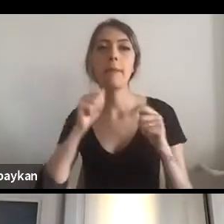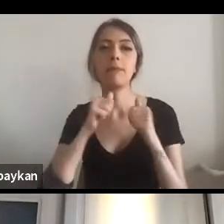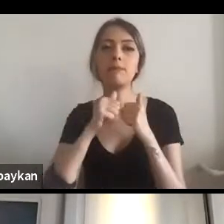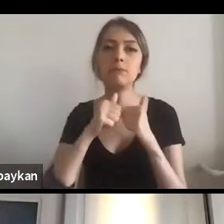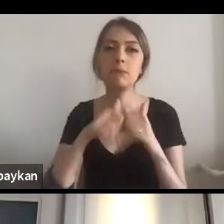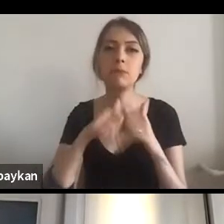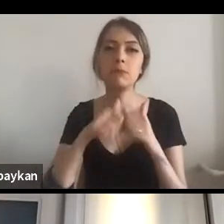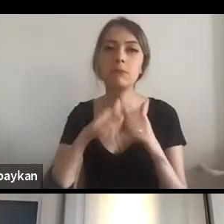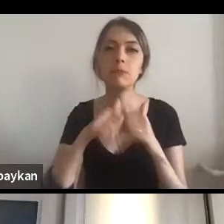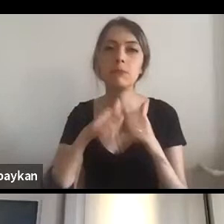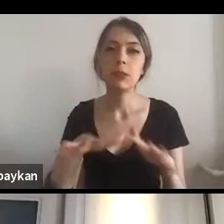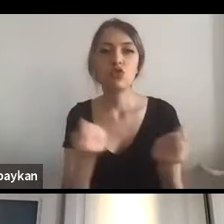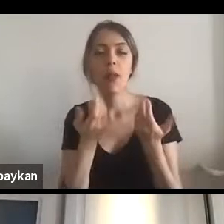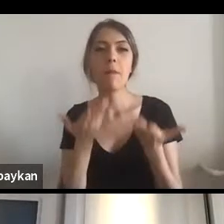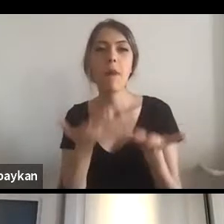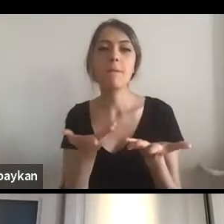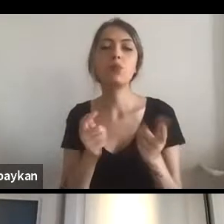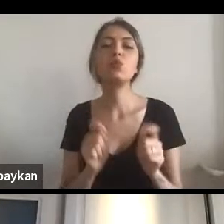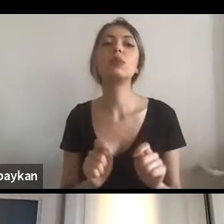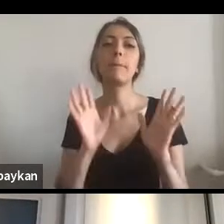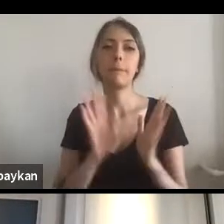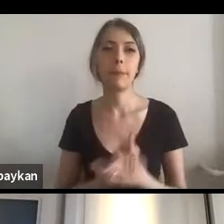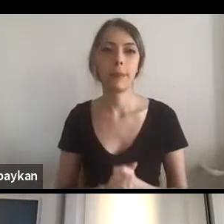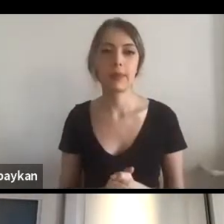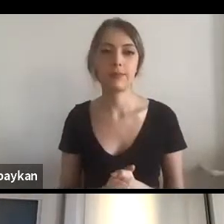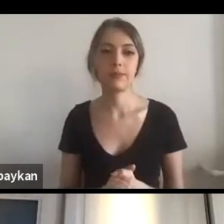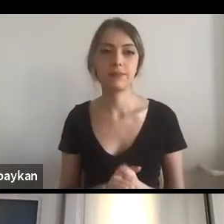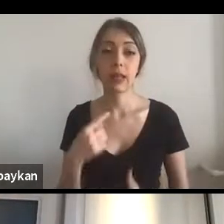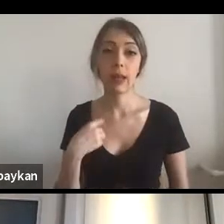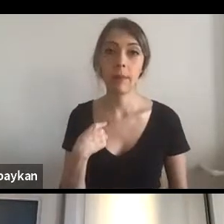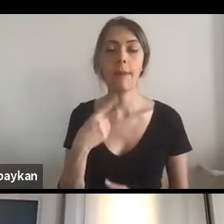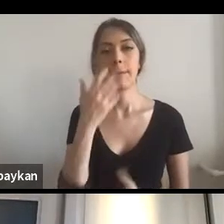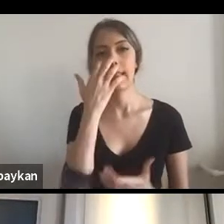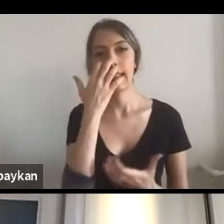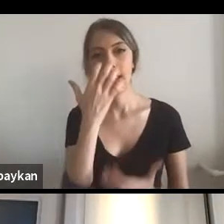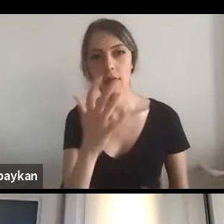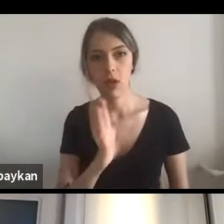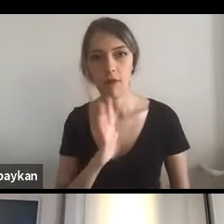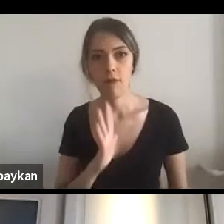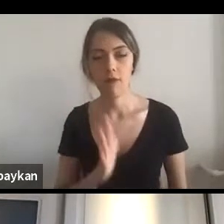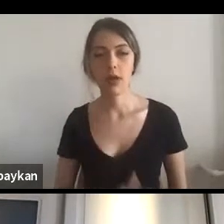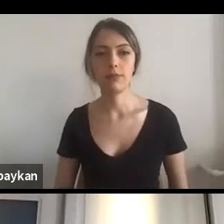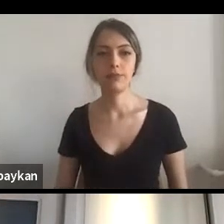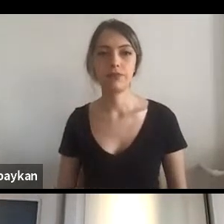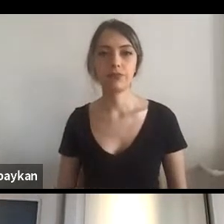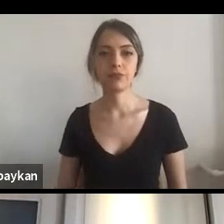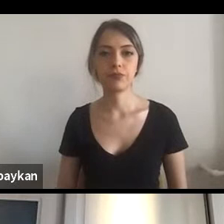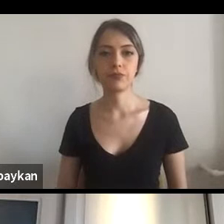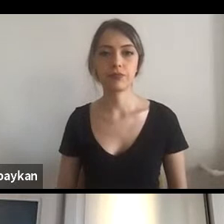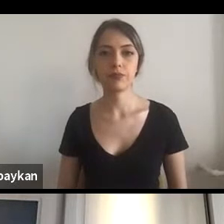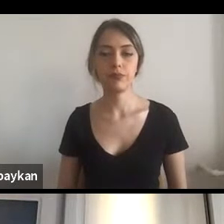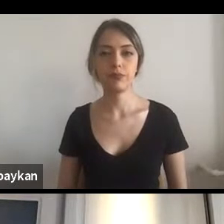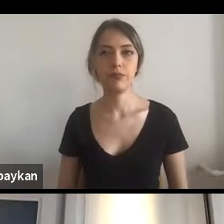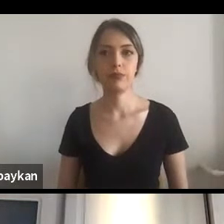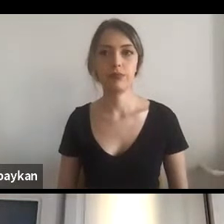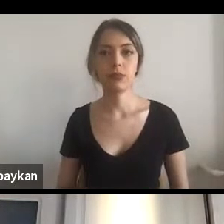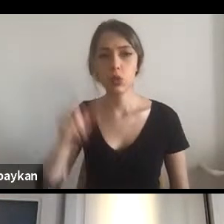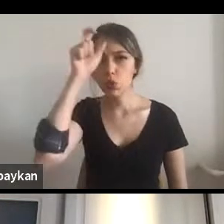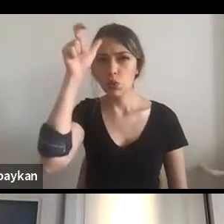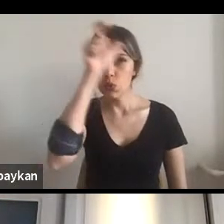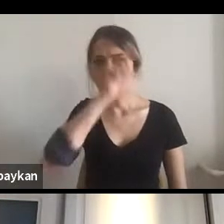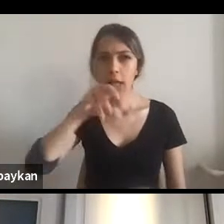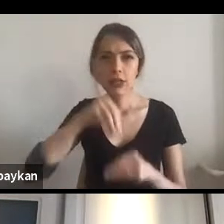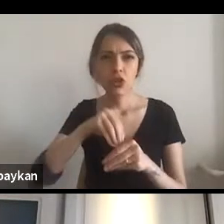bunu yapmazlar ama ben şunu öneririm, bunu Türkiye'de bu